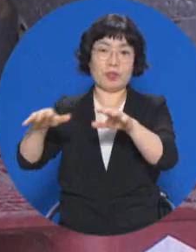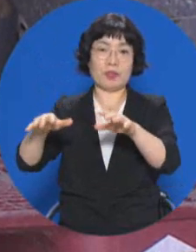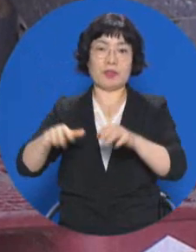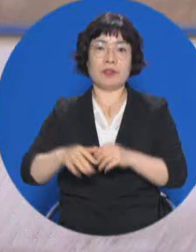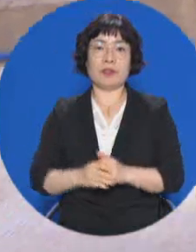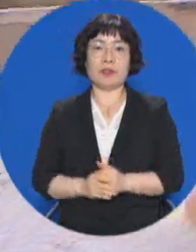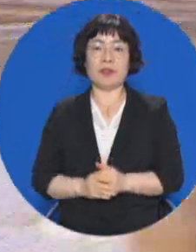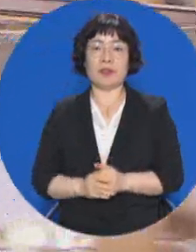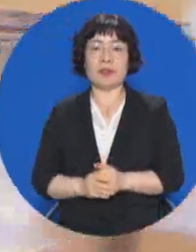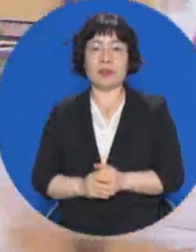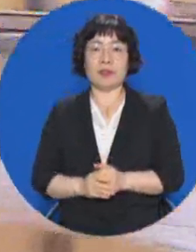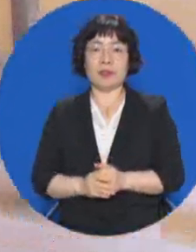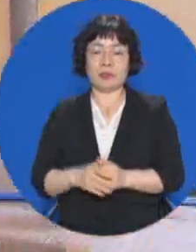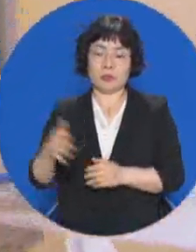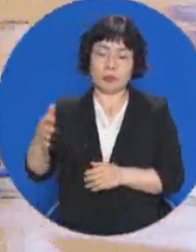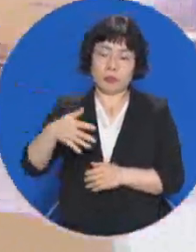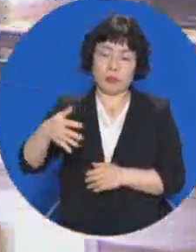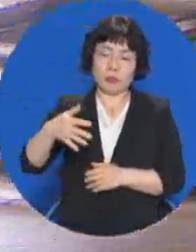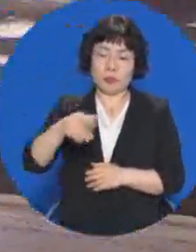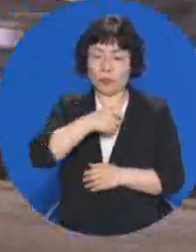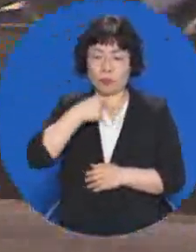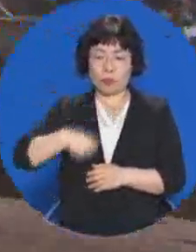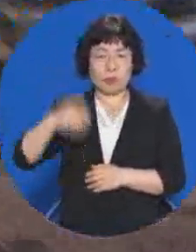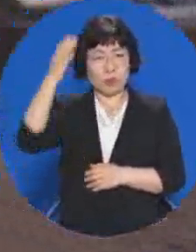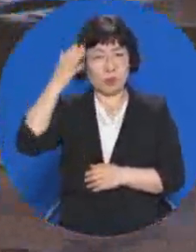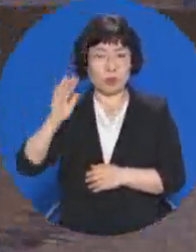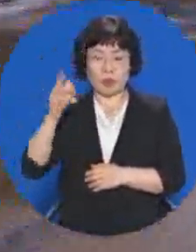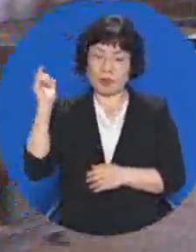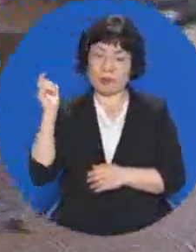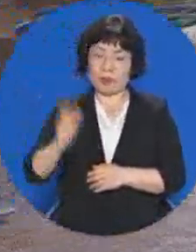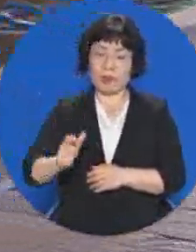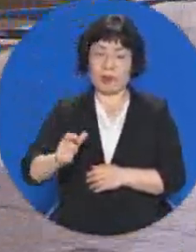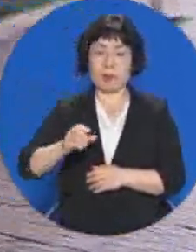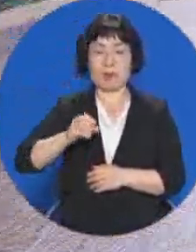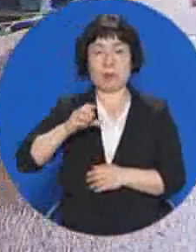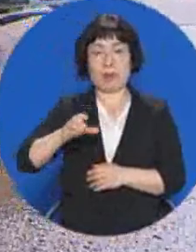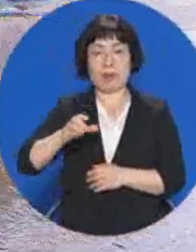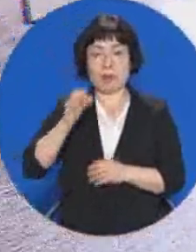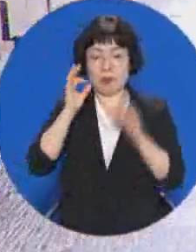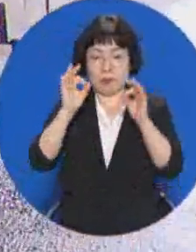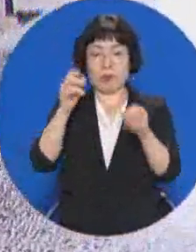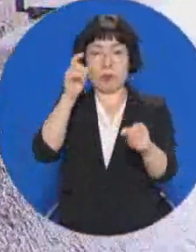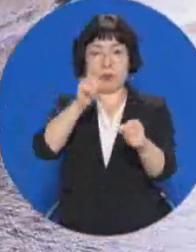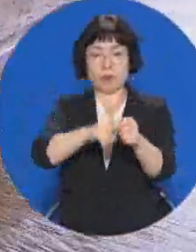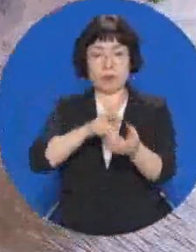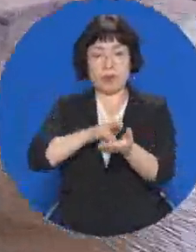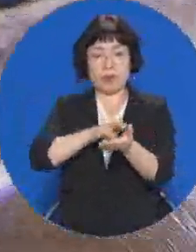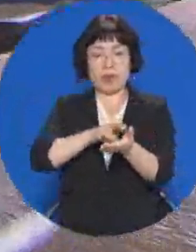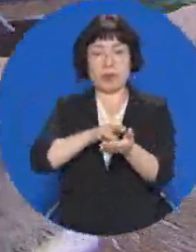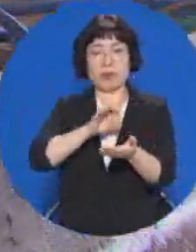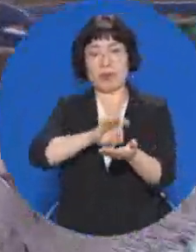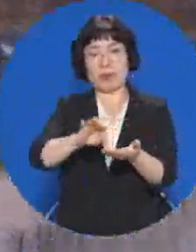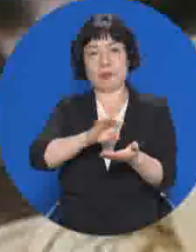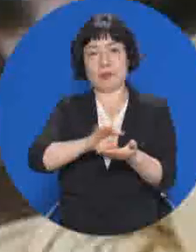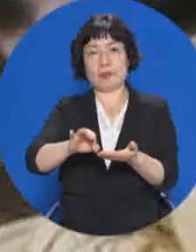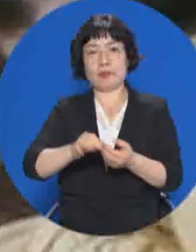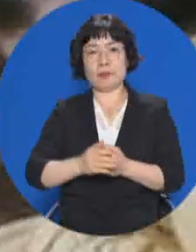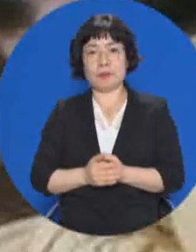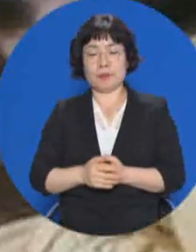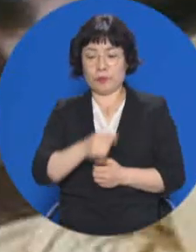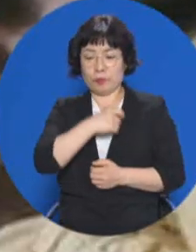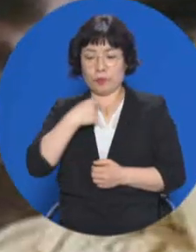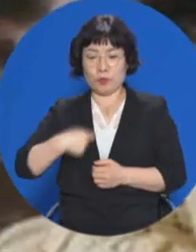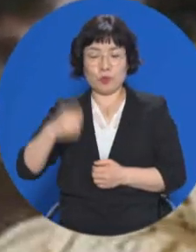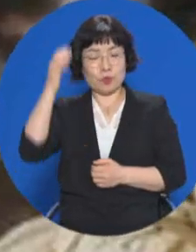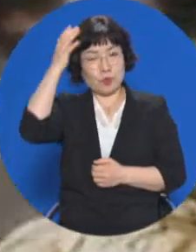소문입니다. 흐물거리는 중국산 미역을 더 단단하고 통통하게 보이도록 약품 처리를 했다는 겁니다. 중국산